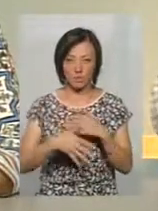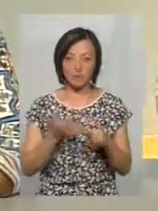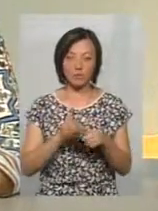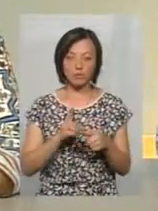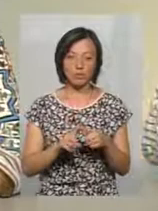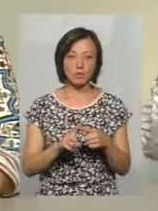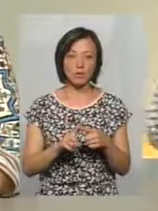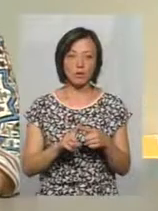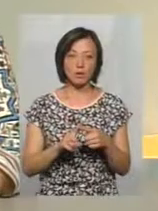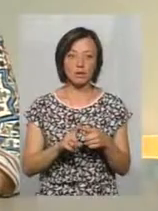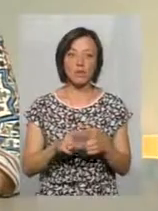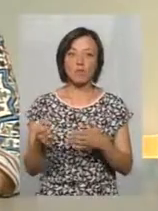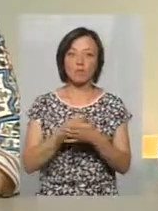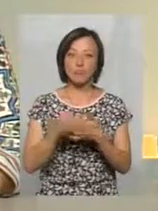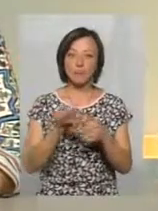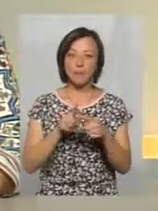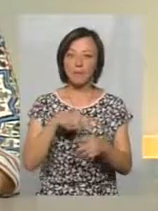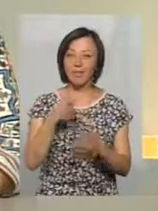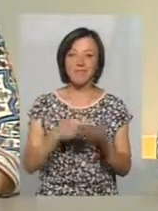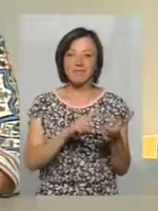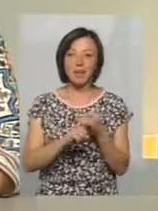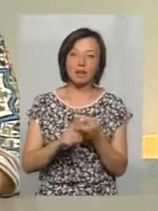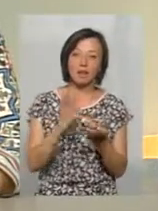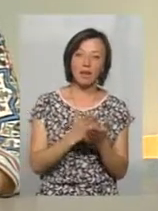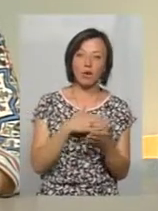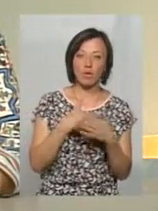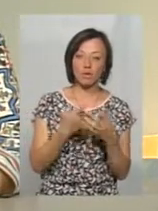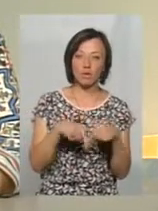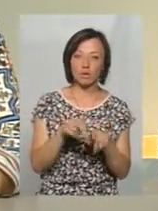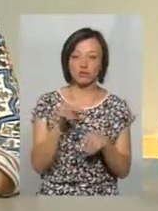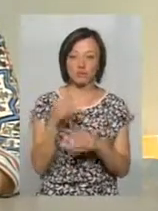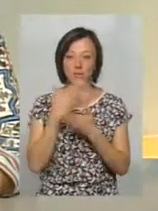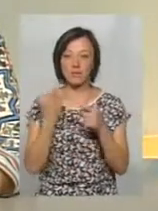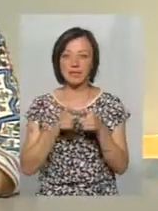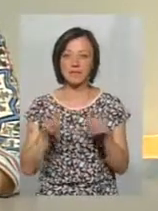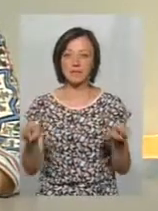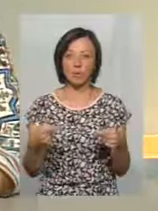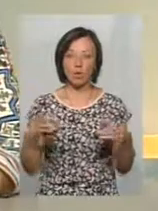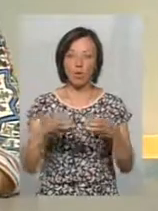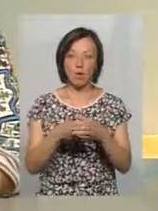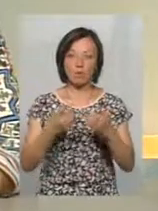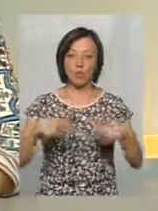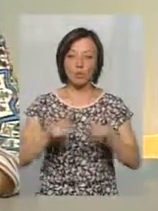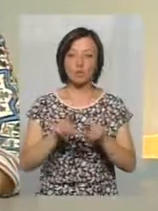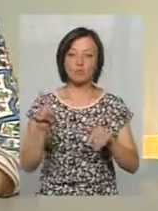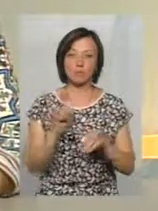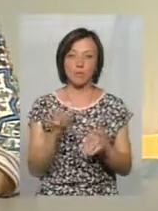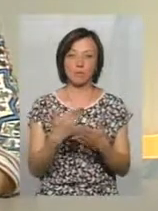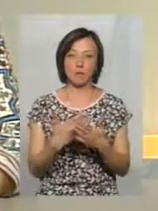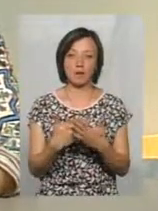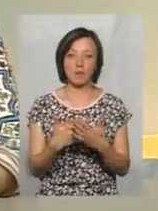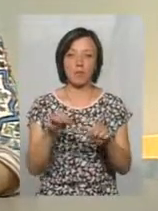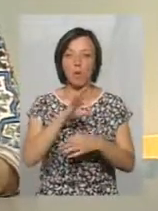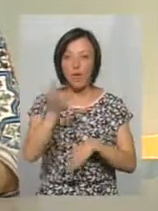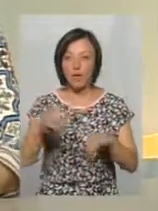які проштовхують це питання незалежно від того, чи є в них громадська організація, чи нема. Це вони вже створили громадську організацію для того, щоб там якісь,